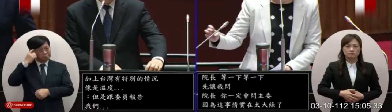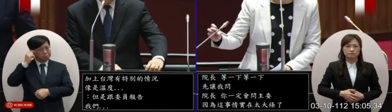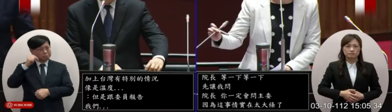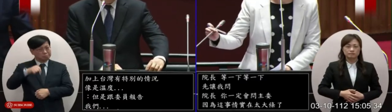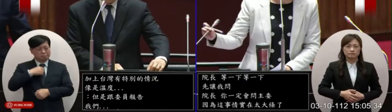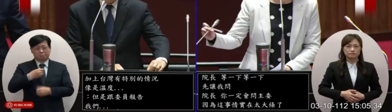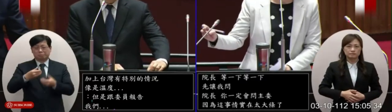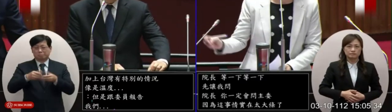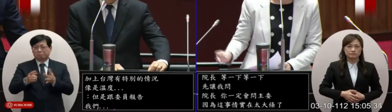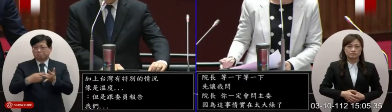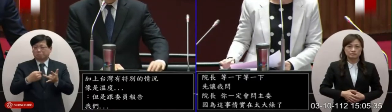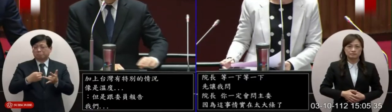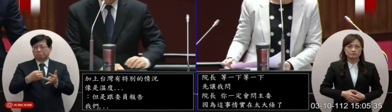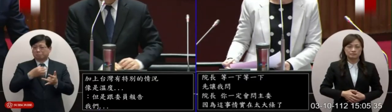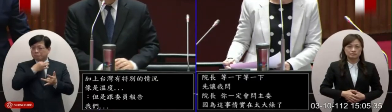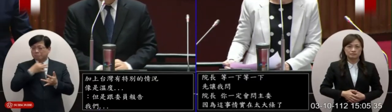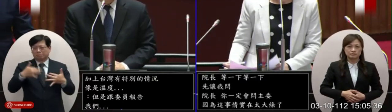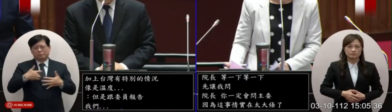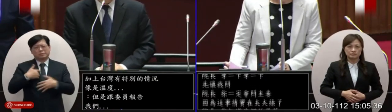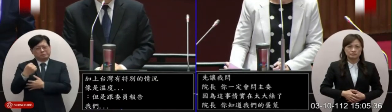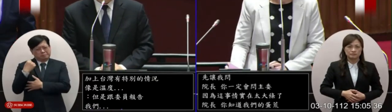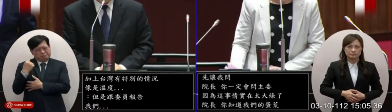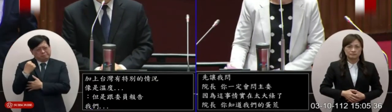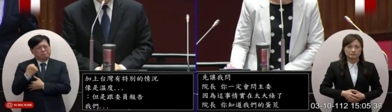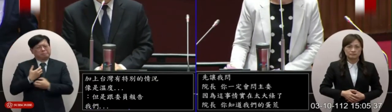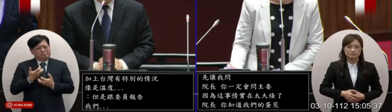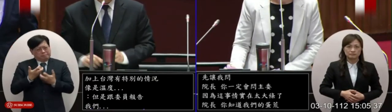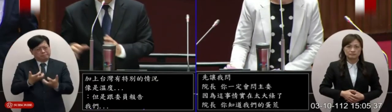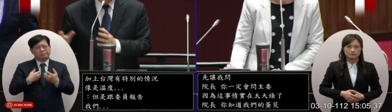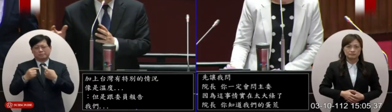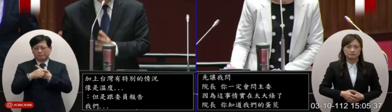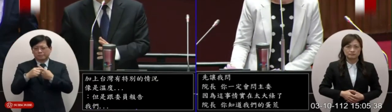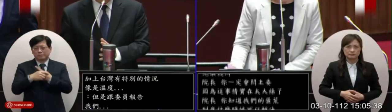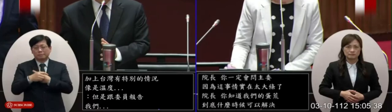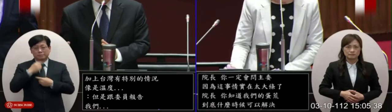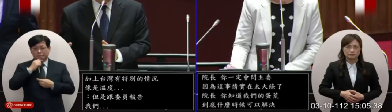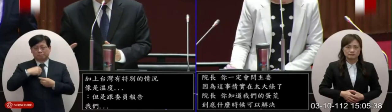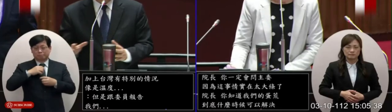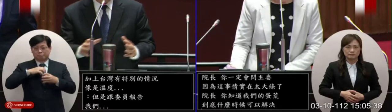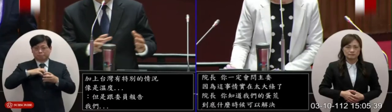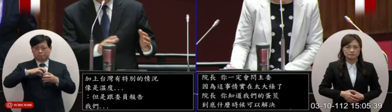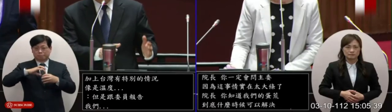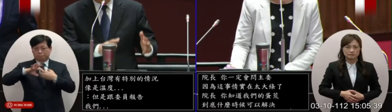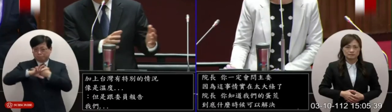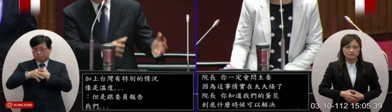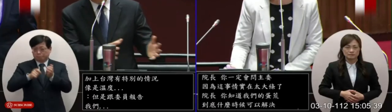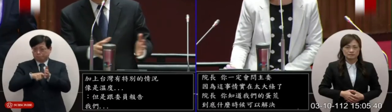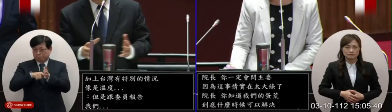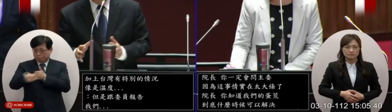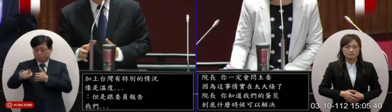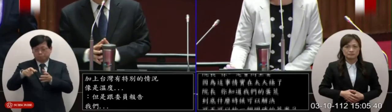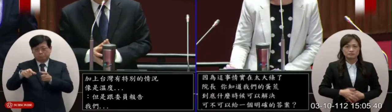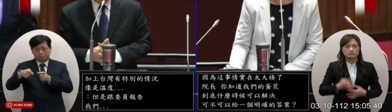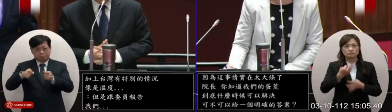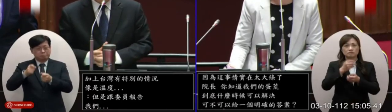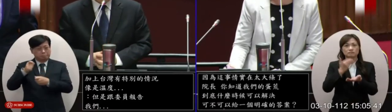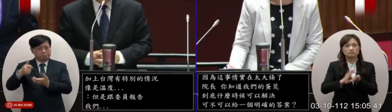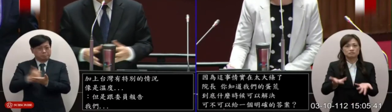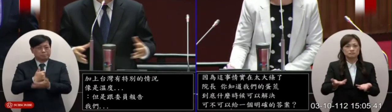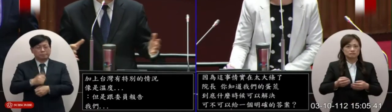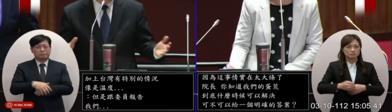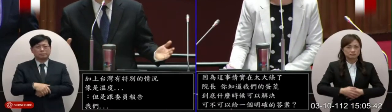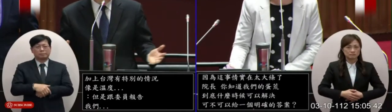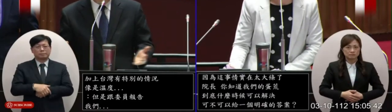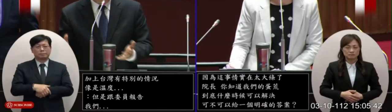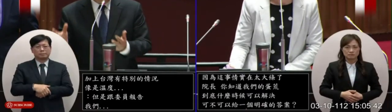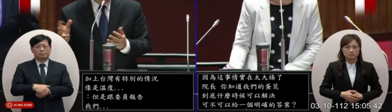个蛋荒的问题呢，我们尽最大的努力哦，来做这个国际专案的采购，然后来做、 什么时候可以解决？ 那